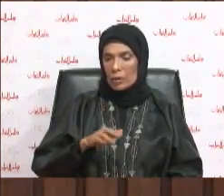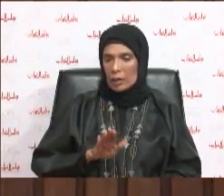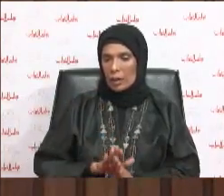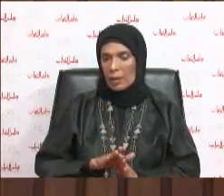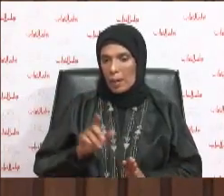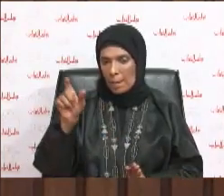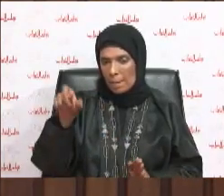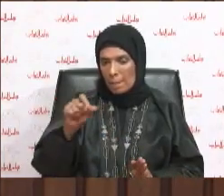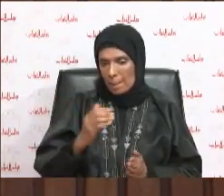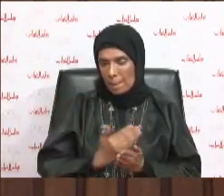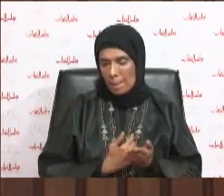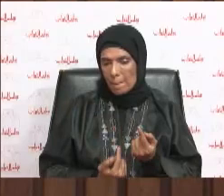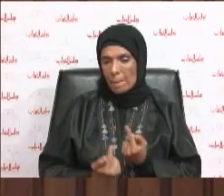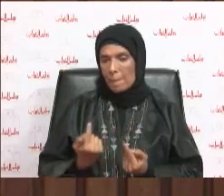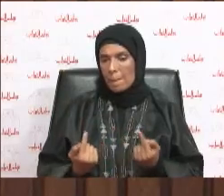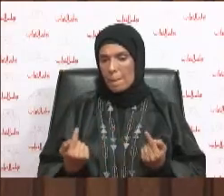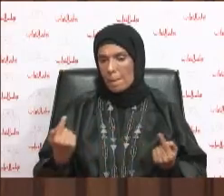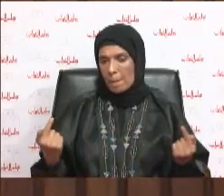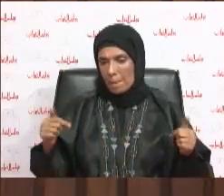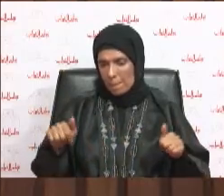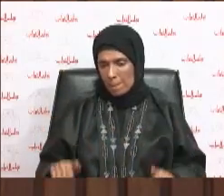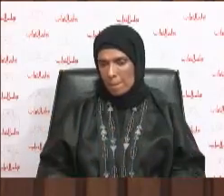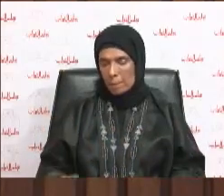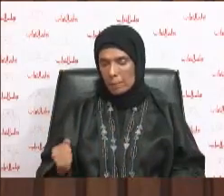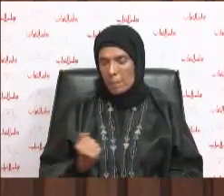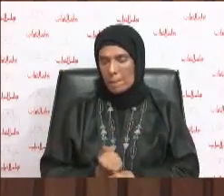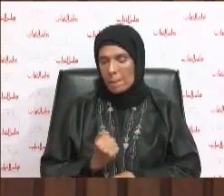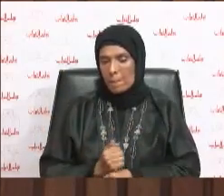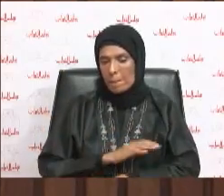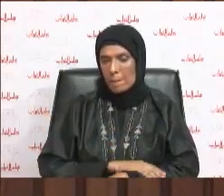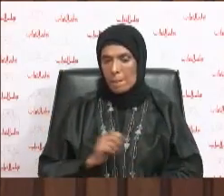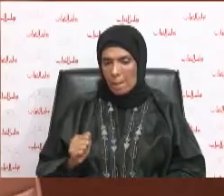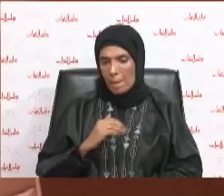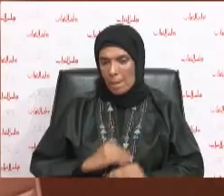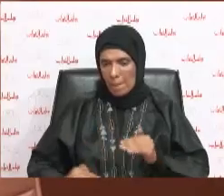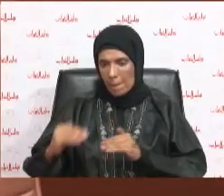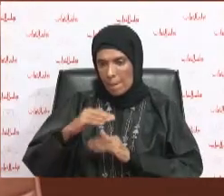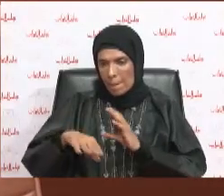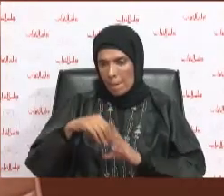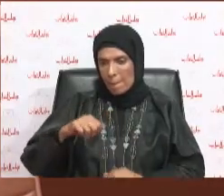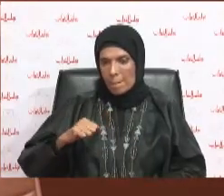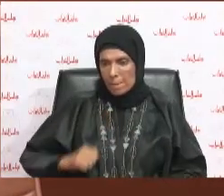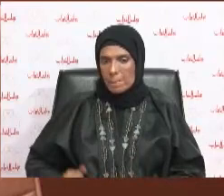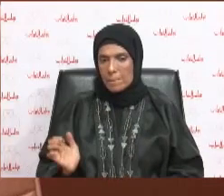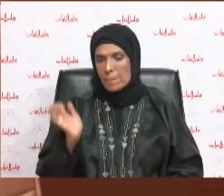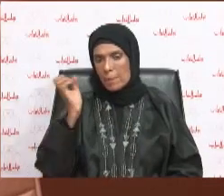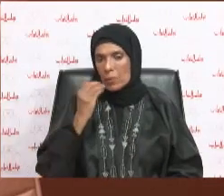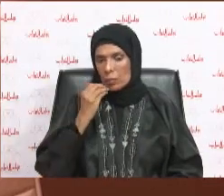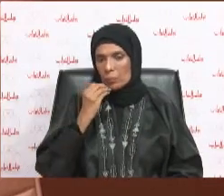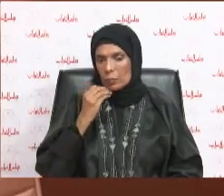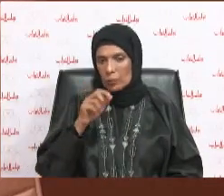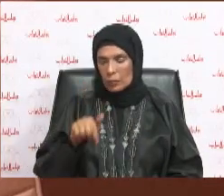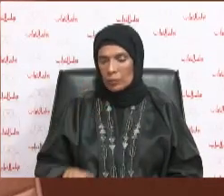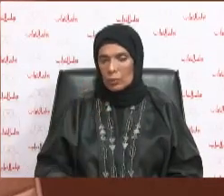المستثمرين أو المزارعين، مما لا شك فيه أن كل جهد وطني لرفع نسب الإنتاج المحلي والأمن الغذائي هو